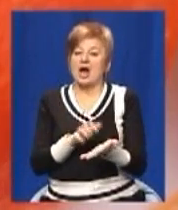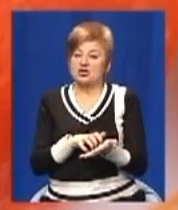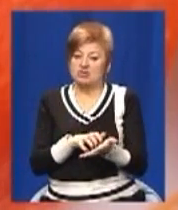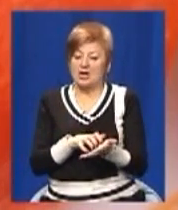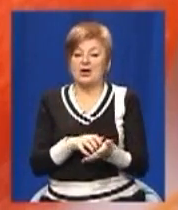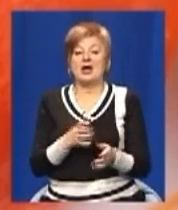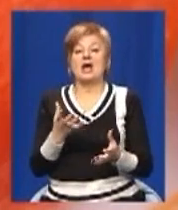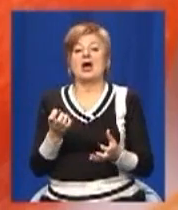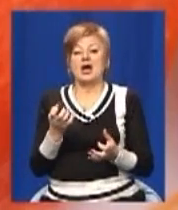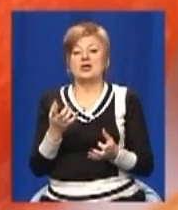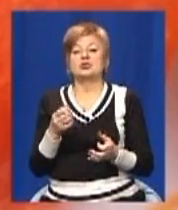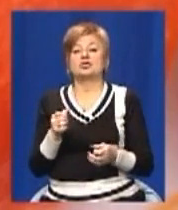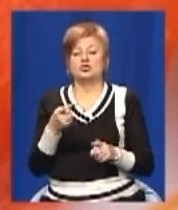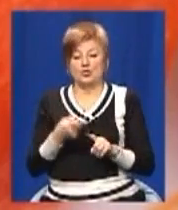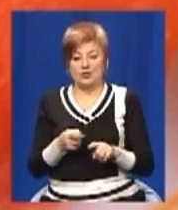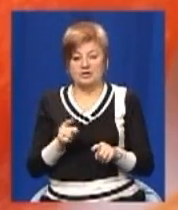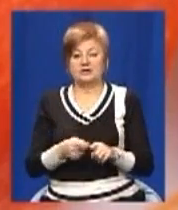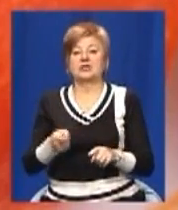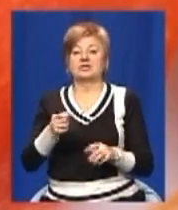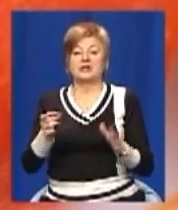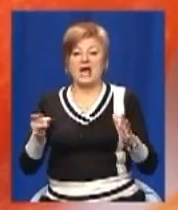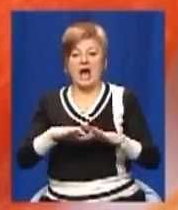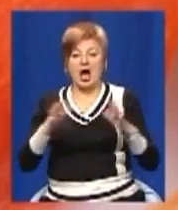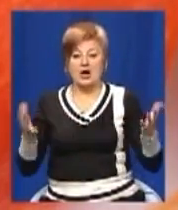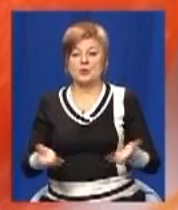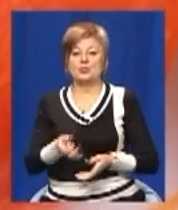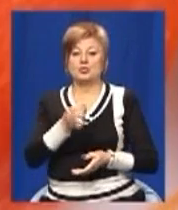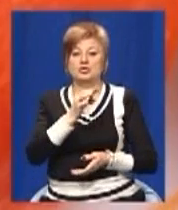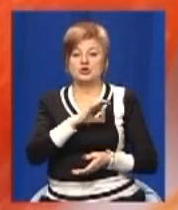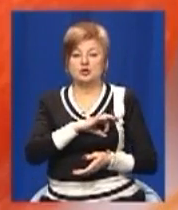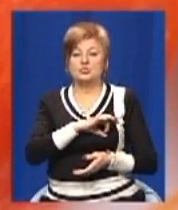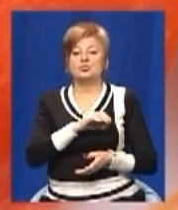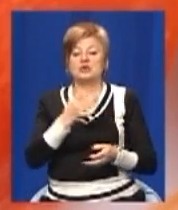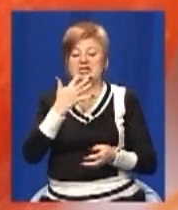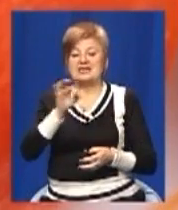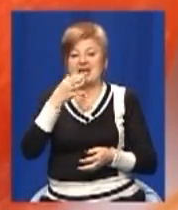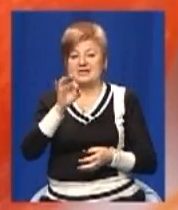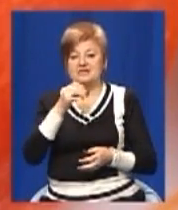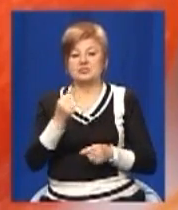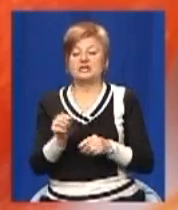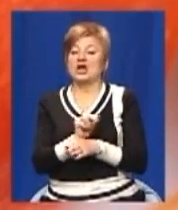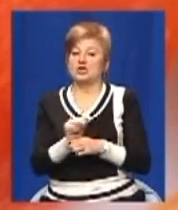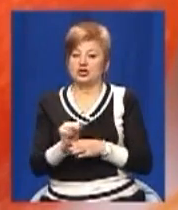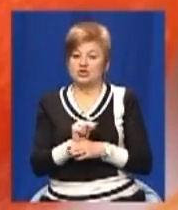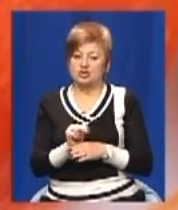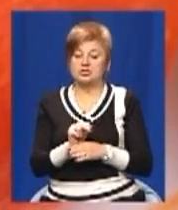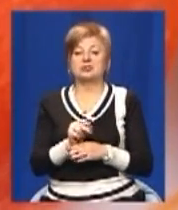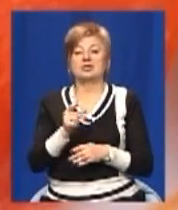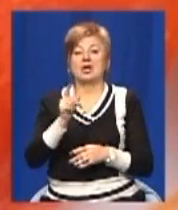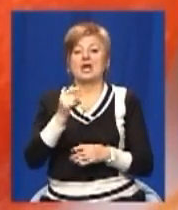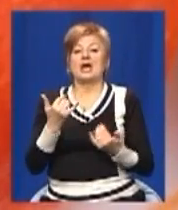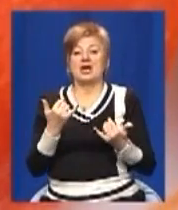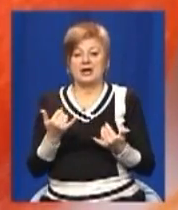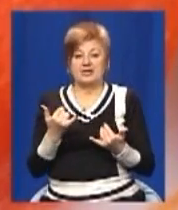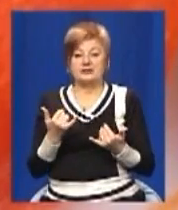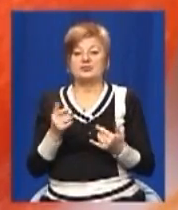А ще цю велику ягоду використовують в медицині. З її насіння роблять цілющі ліки. На сьогодні в